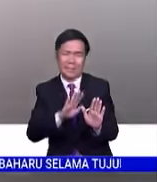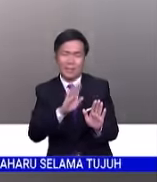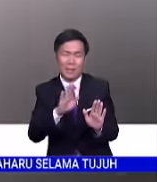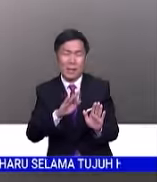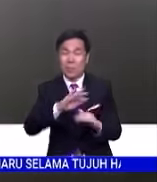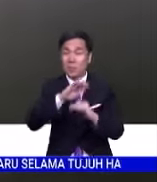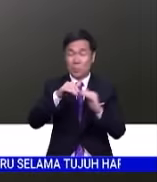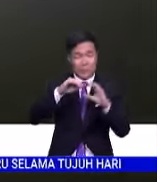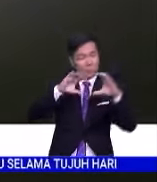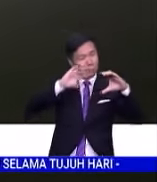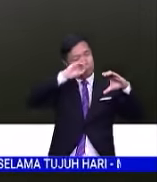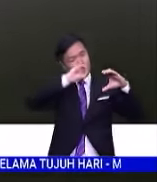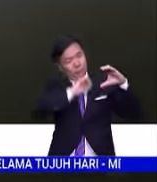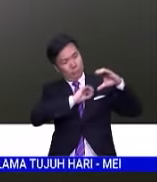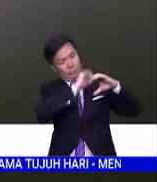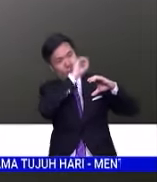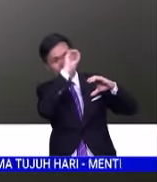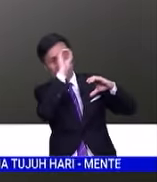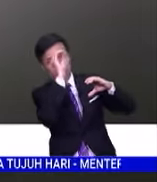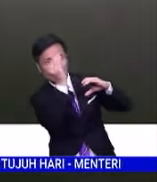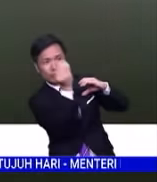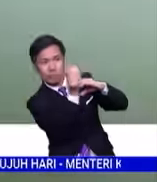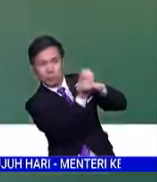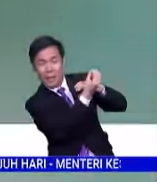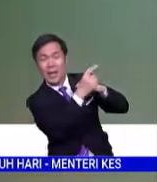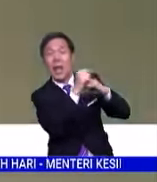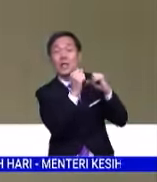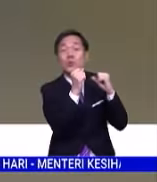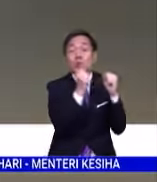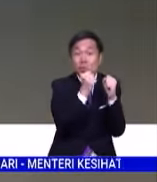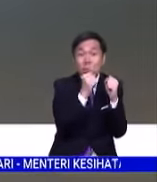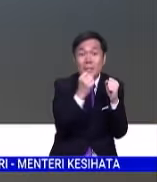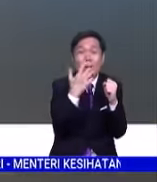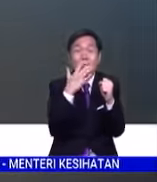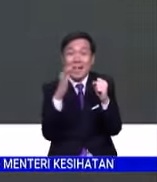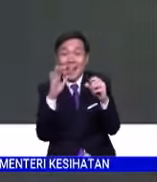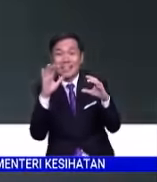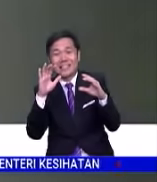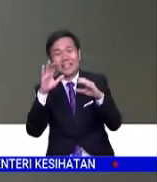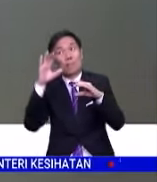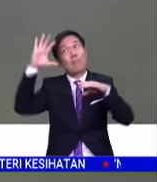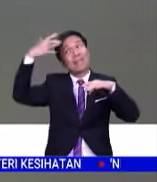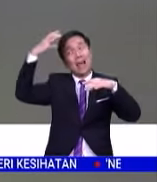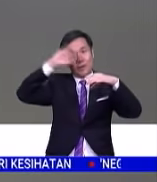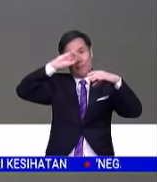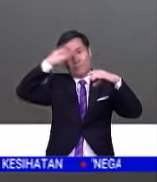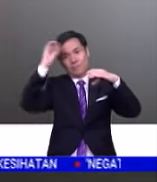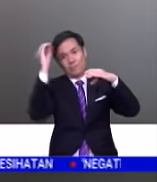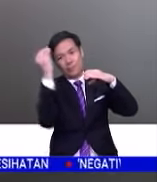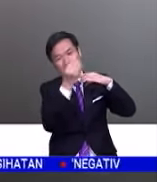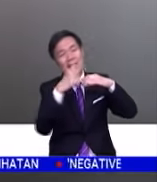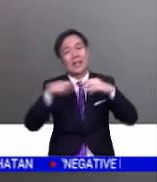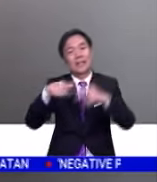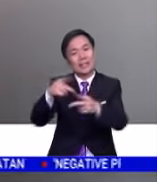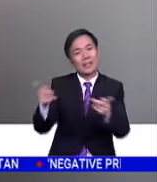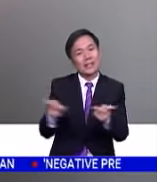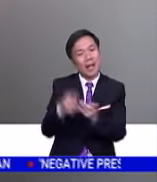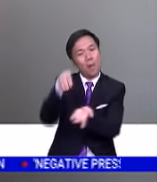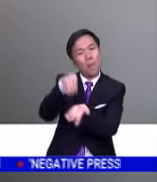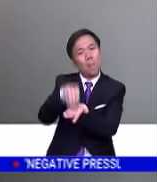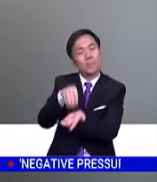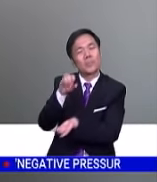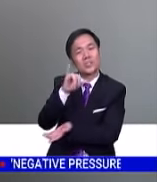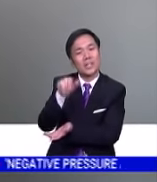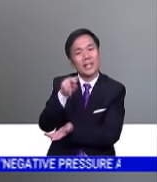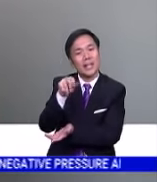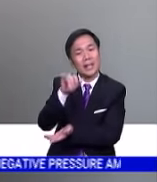semu matahari yang berlaku akibat perubahan cuaca sejuk dan panas. Selain itu, ia disebabkan kedudukan Jeneponto di Sulawesi Selatan yang